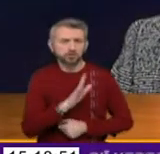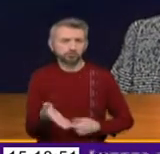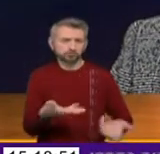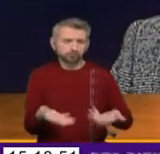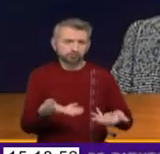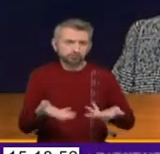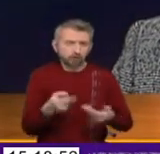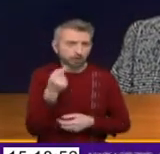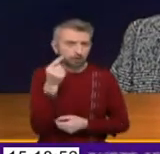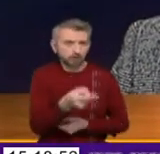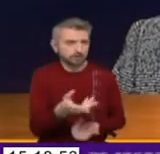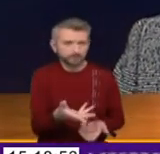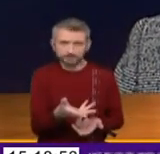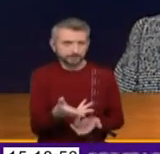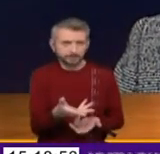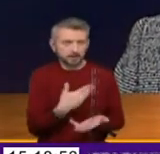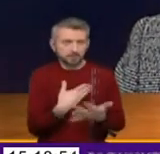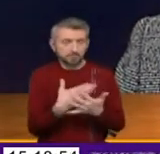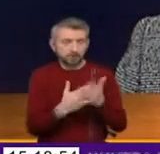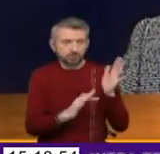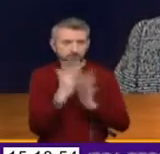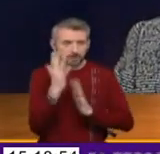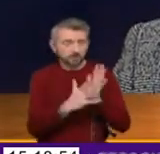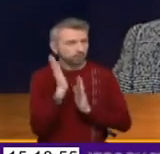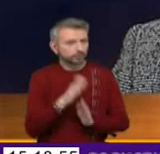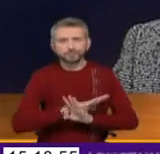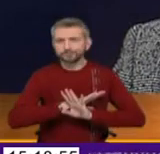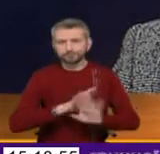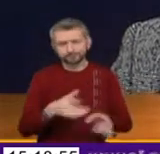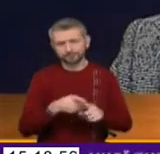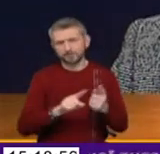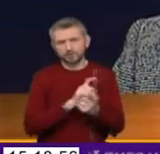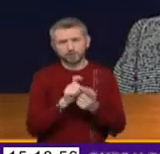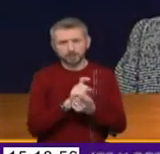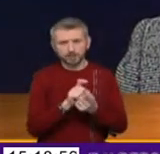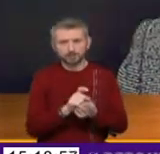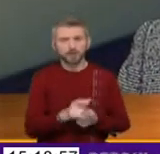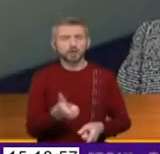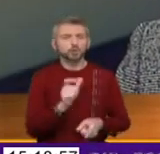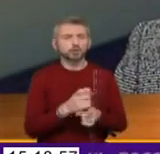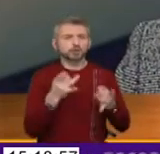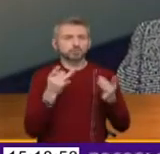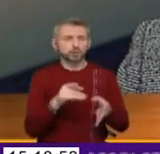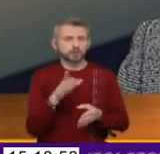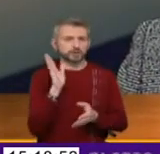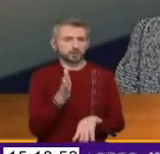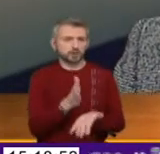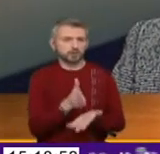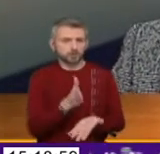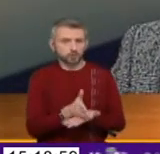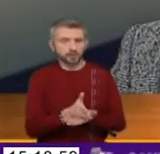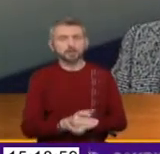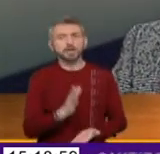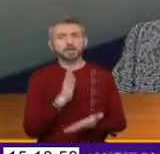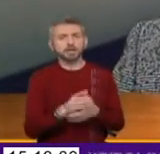там майже у лісі воно буде. Насправді це все чутки, дуже просто він буде розташований,